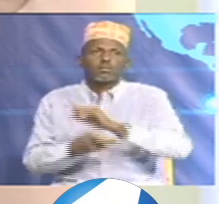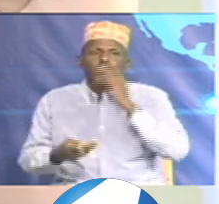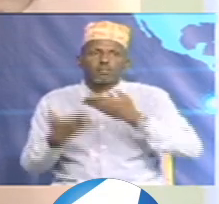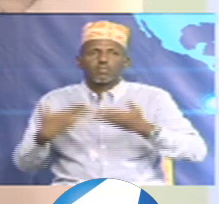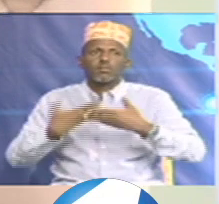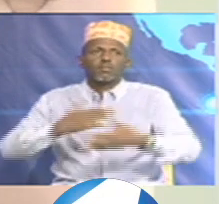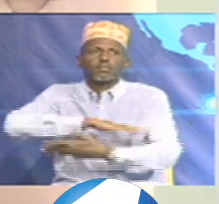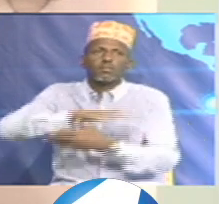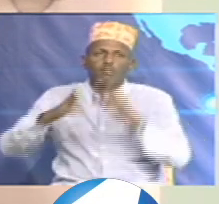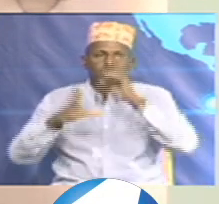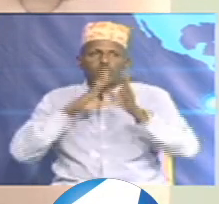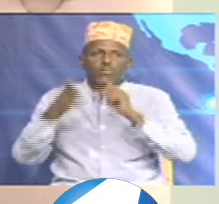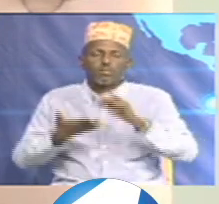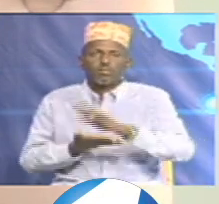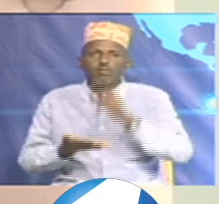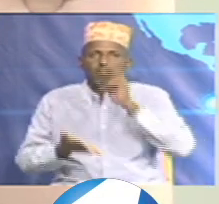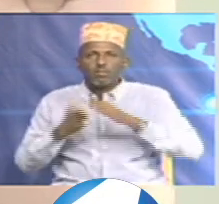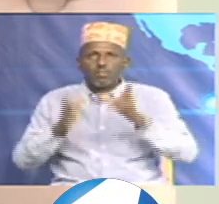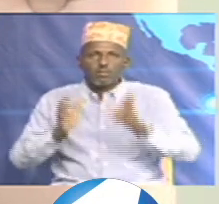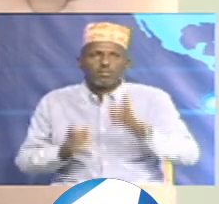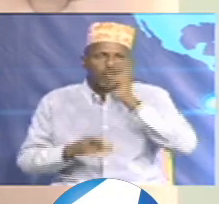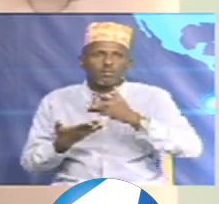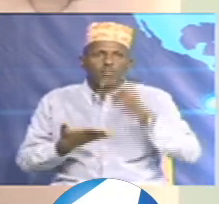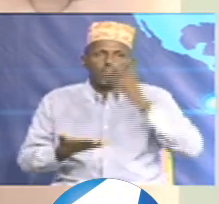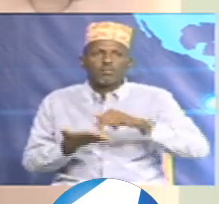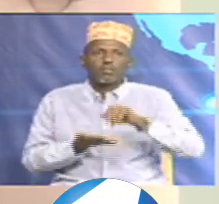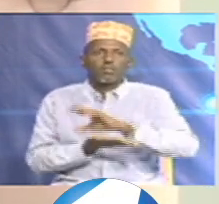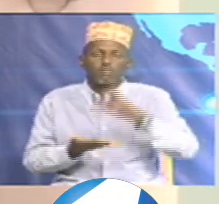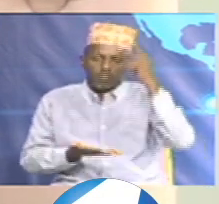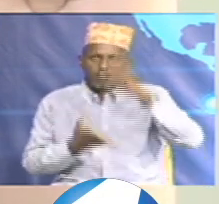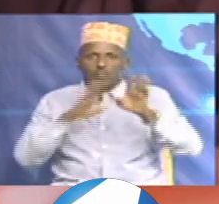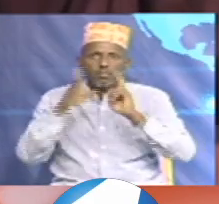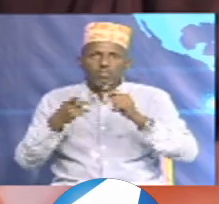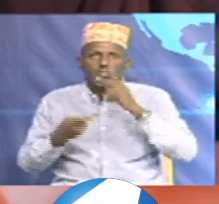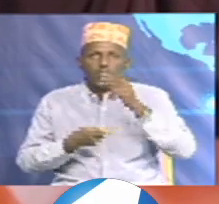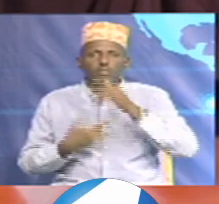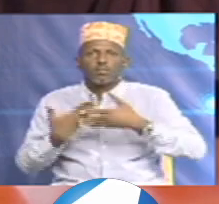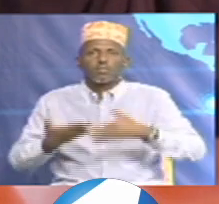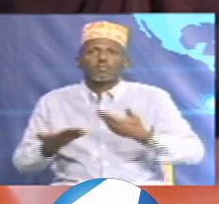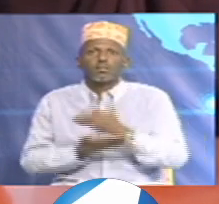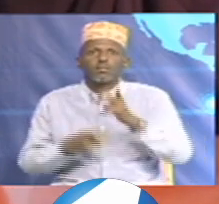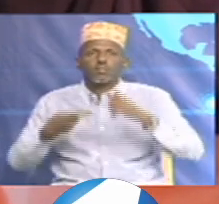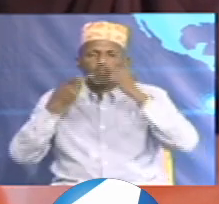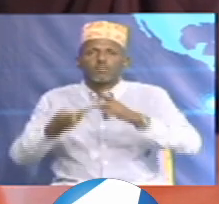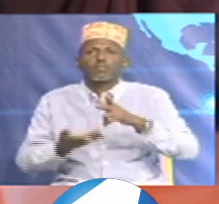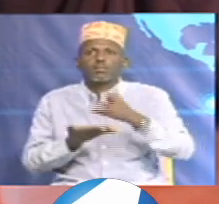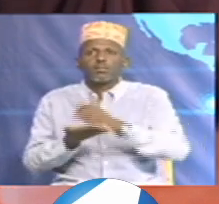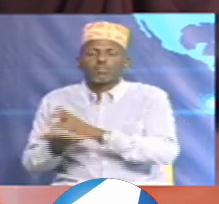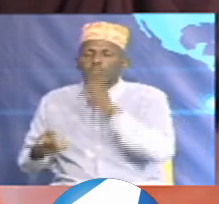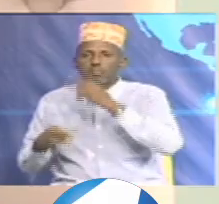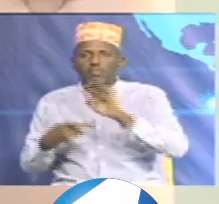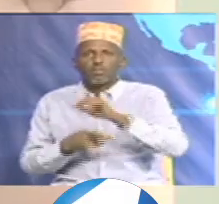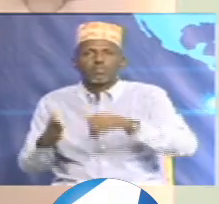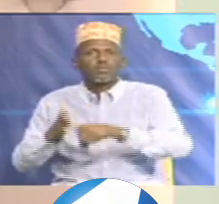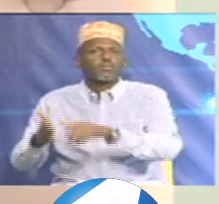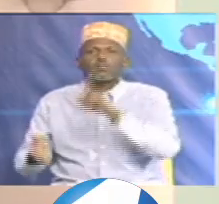pour soutenir la mobilisation sociale, le plaidoyer et la communication visant l'abandon des pratiques néfastes qui